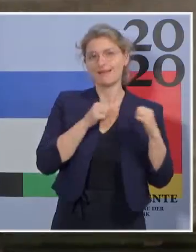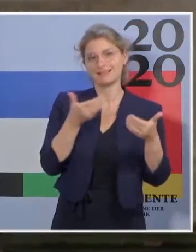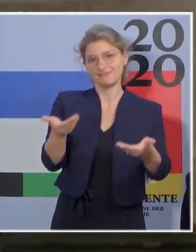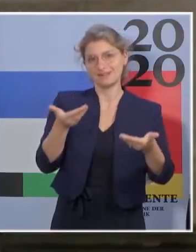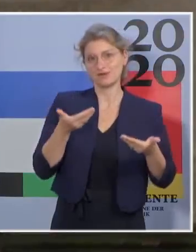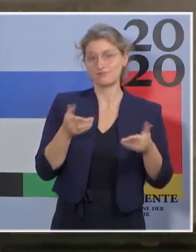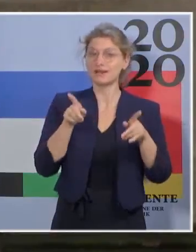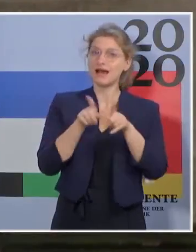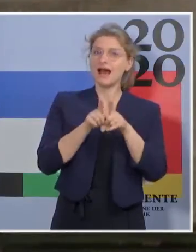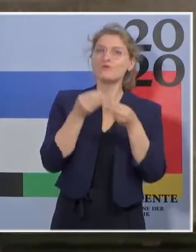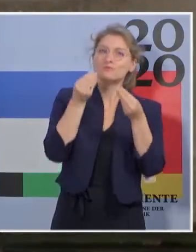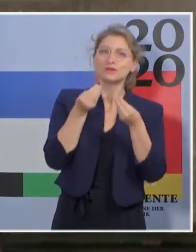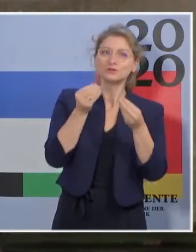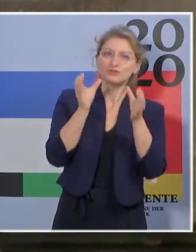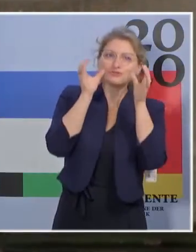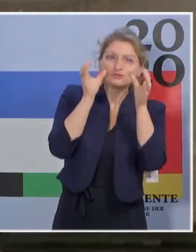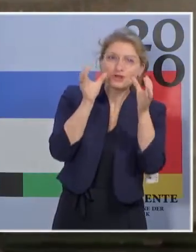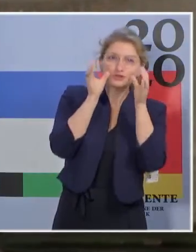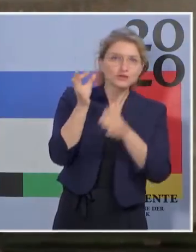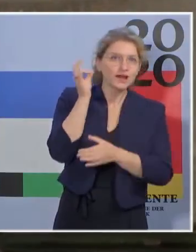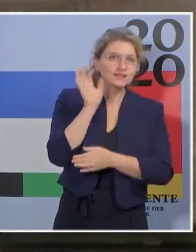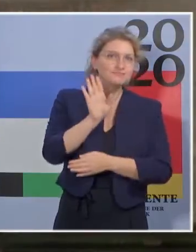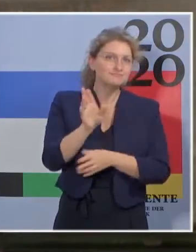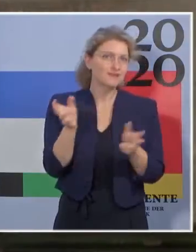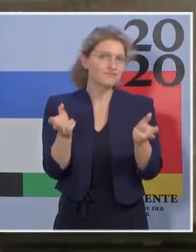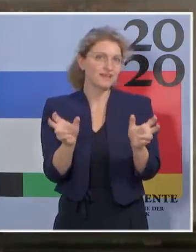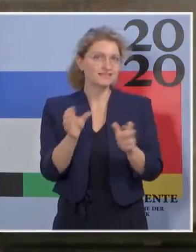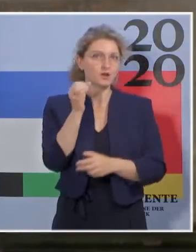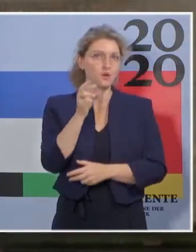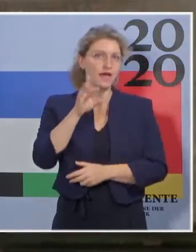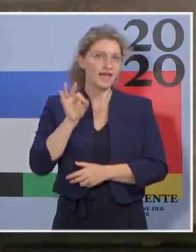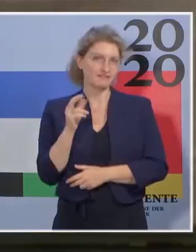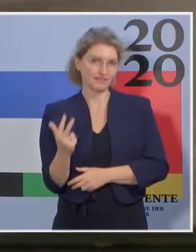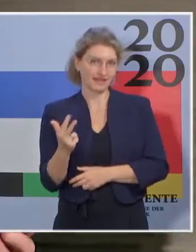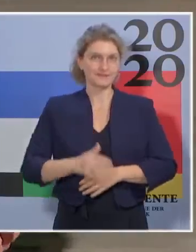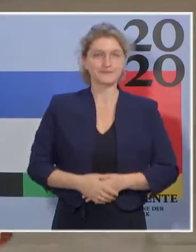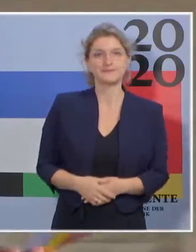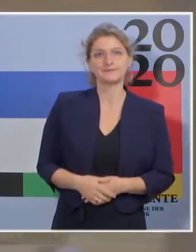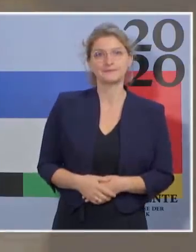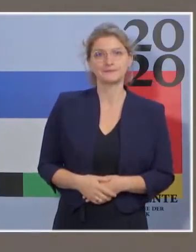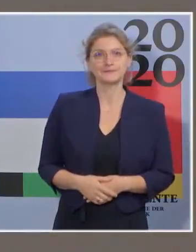auch die Zuschauerinnen und Zuschauer, die via ORF3 bei diesem Festakt dabei sind.